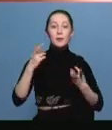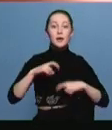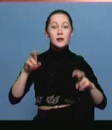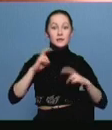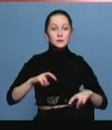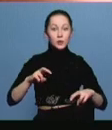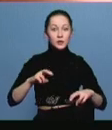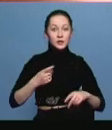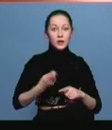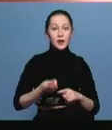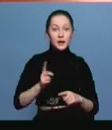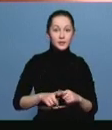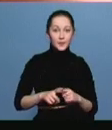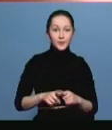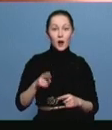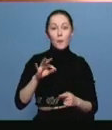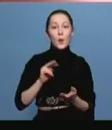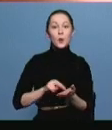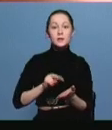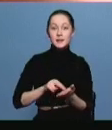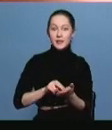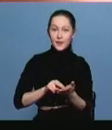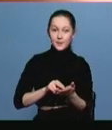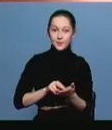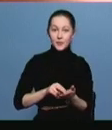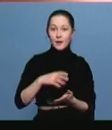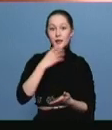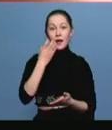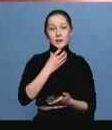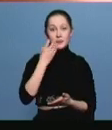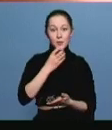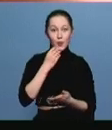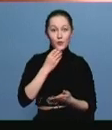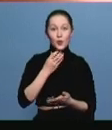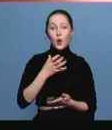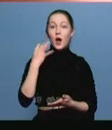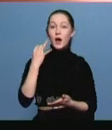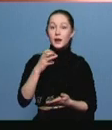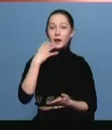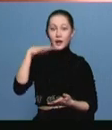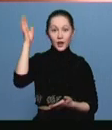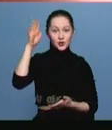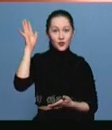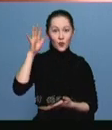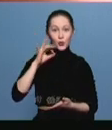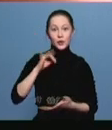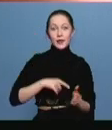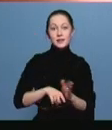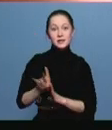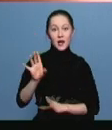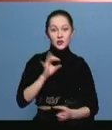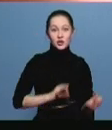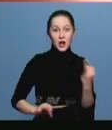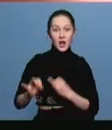концессионера о величине тарифов на тепловую энергию и на горячую воду. Изначально переговоры